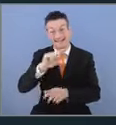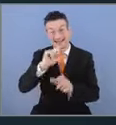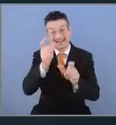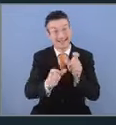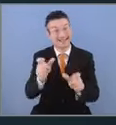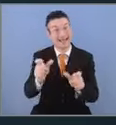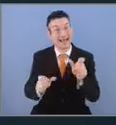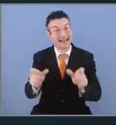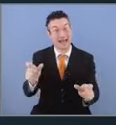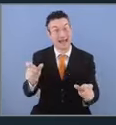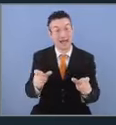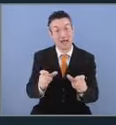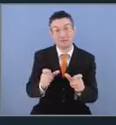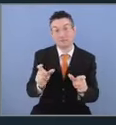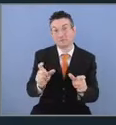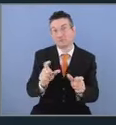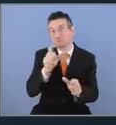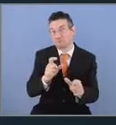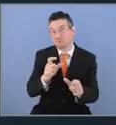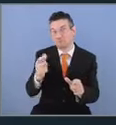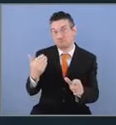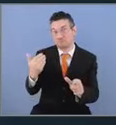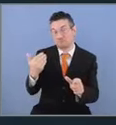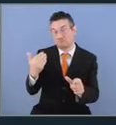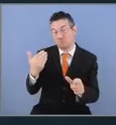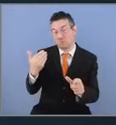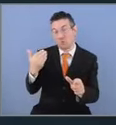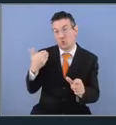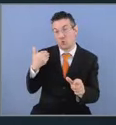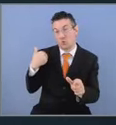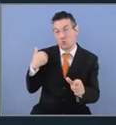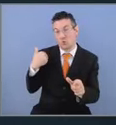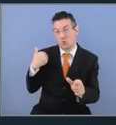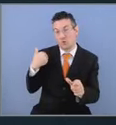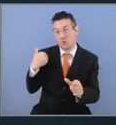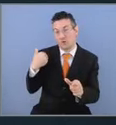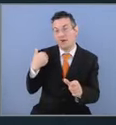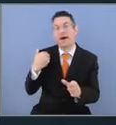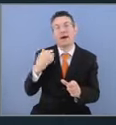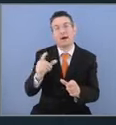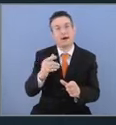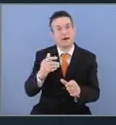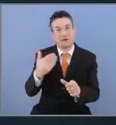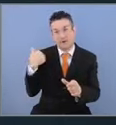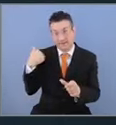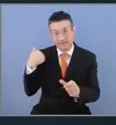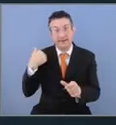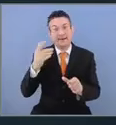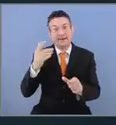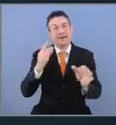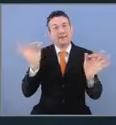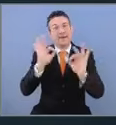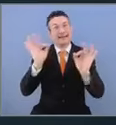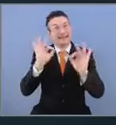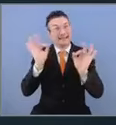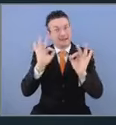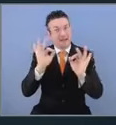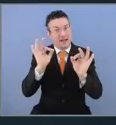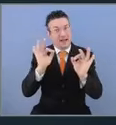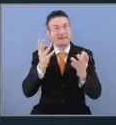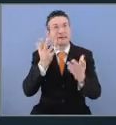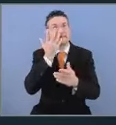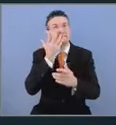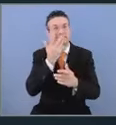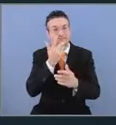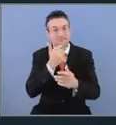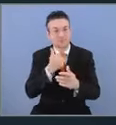ultimamente anche climatiche molto rilevanti, potremmo veramente cominciare a realizzarlo. Quello che vedo fondamentale,